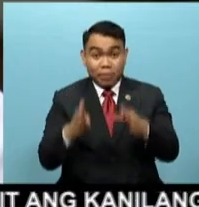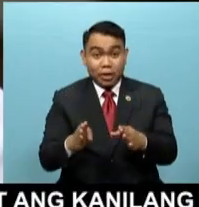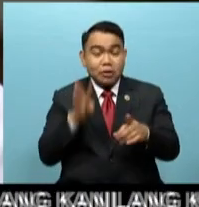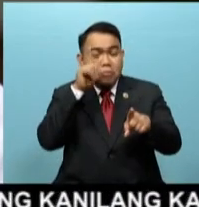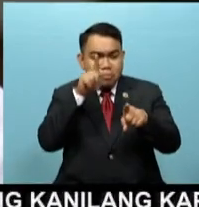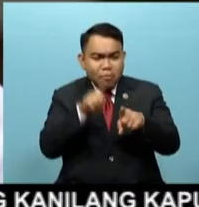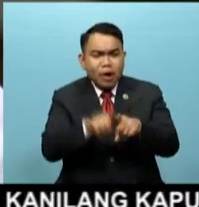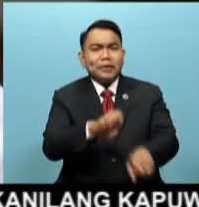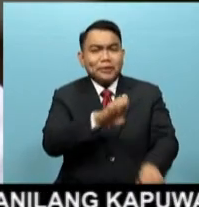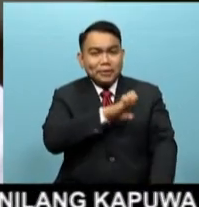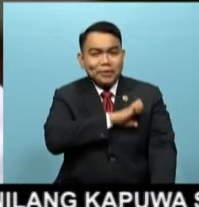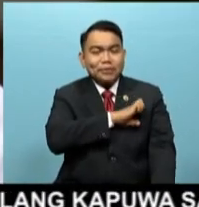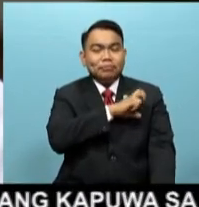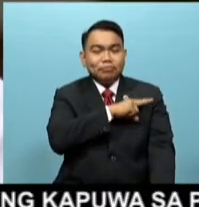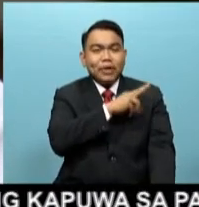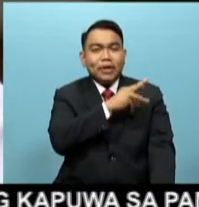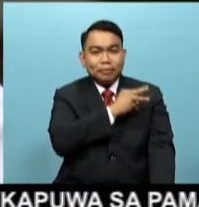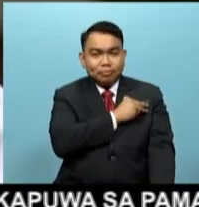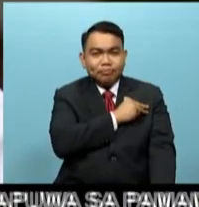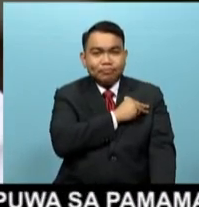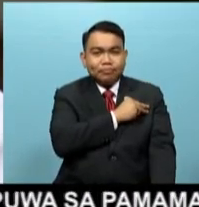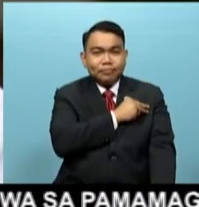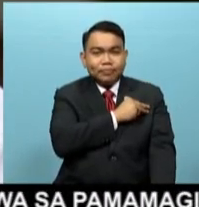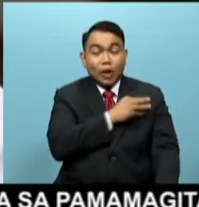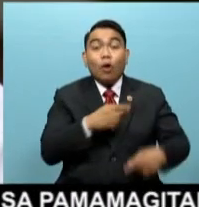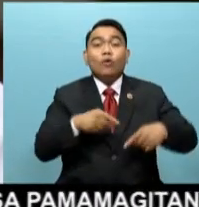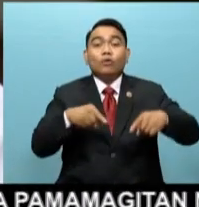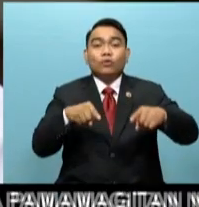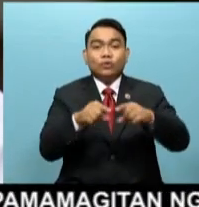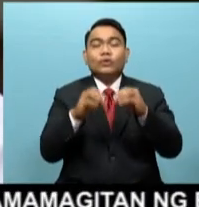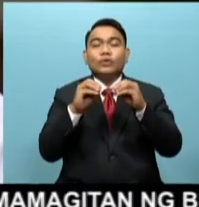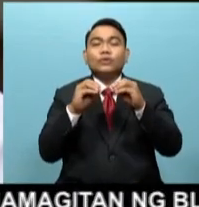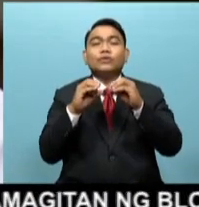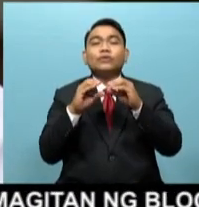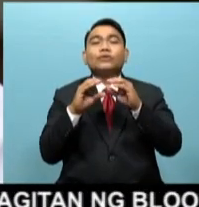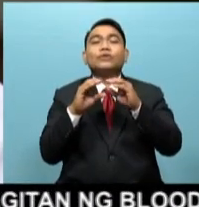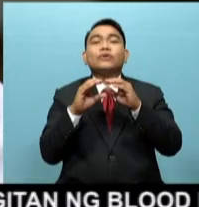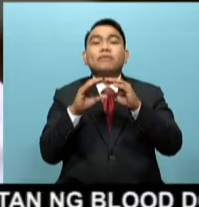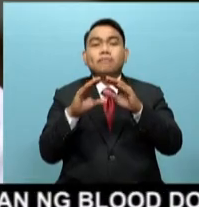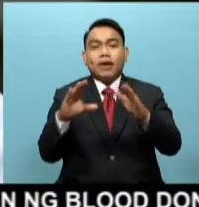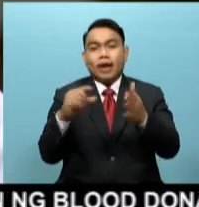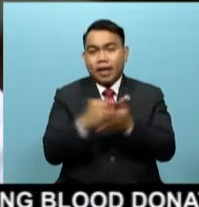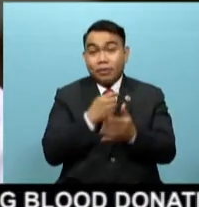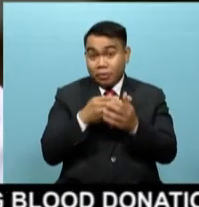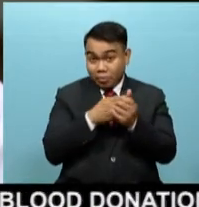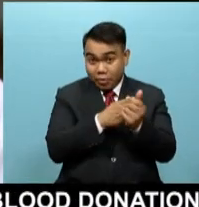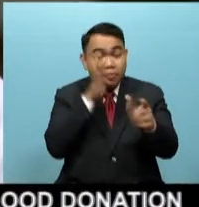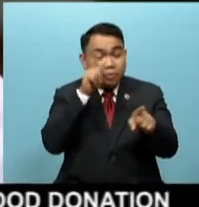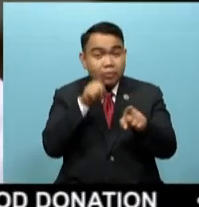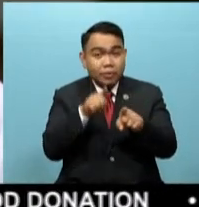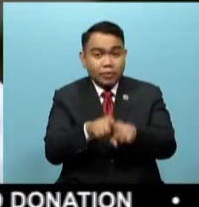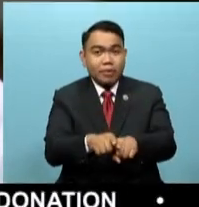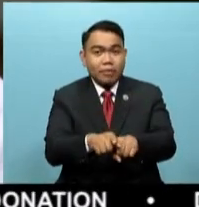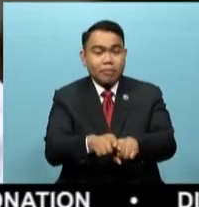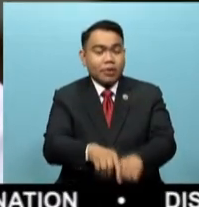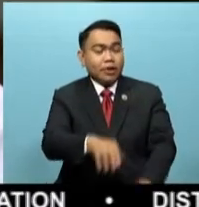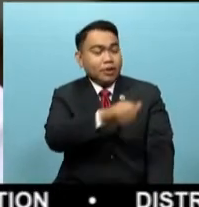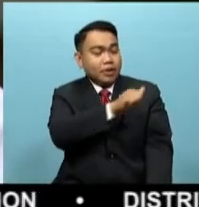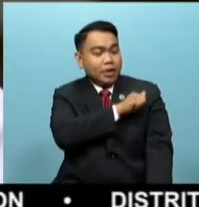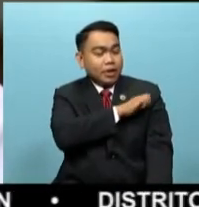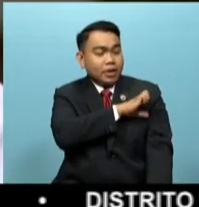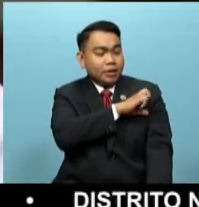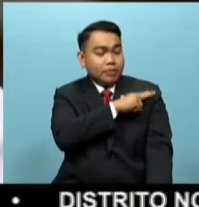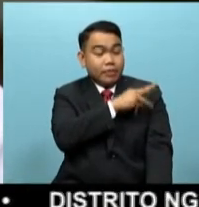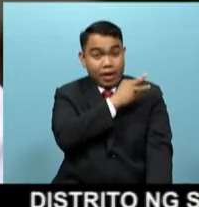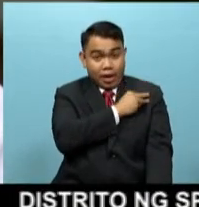na Eduardo V. Manalo, at sa pamamahayag din po ng kapatid na Angelo Eranio V. Manalo, ang tagapag-ugnay ng mga kapisan